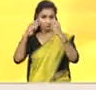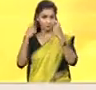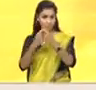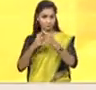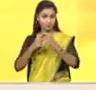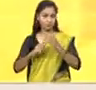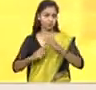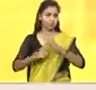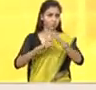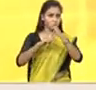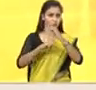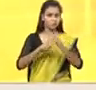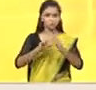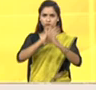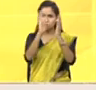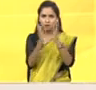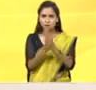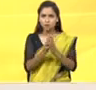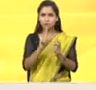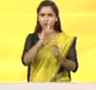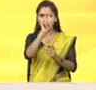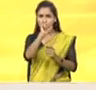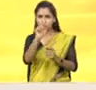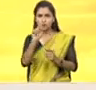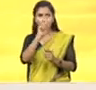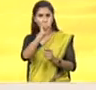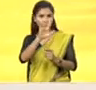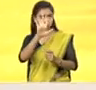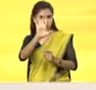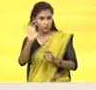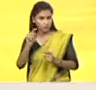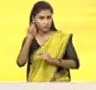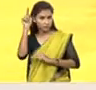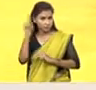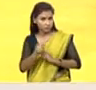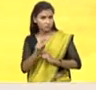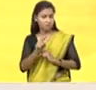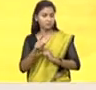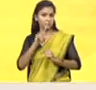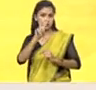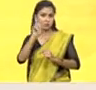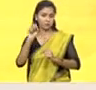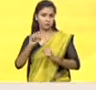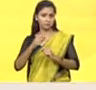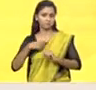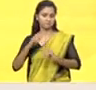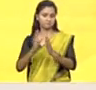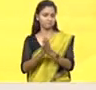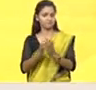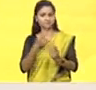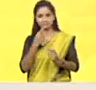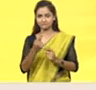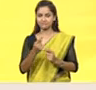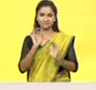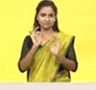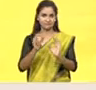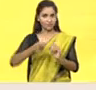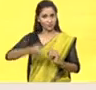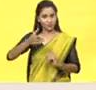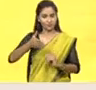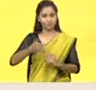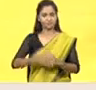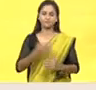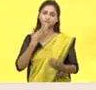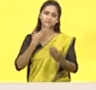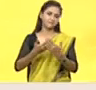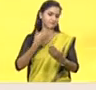ऑफ अराउंड 1500 टीम्स अराउंड द वर्ल्ड। चलिए, आगे सुनने से पहले इसके लिए तो बधाई दे दूं मैं। बहुत